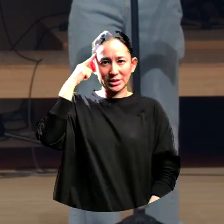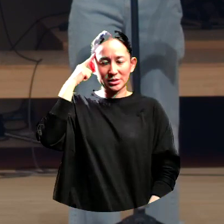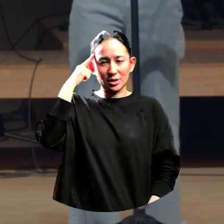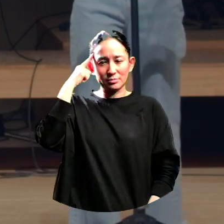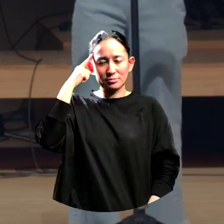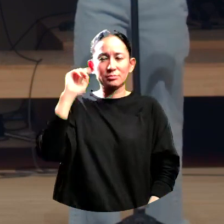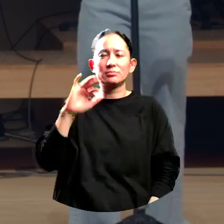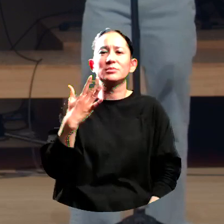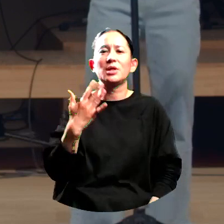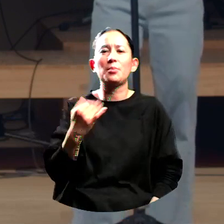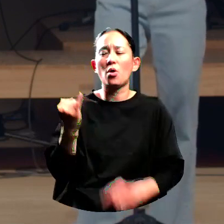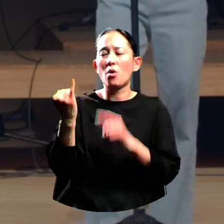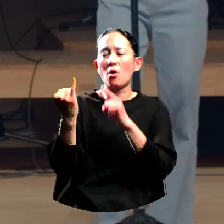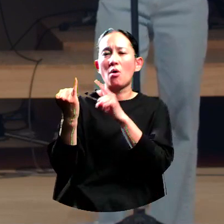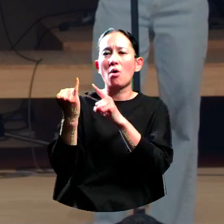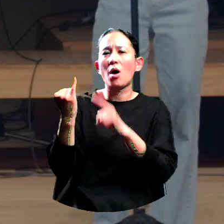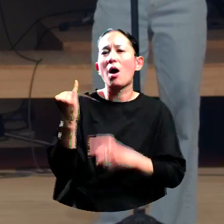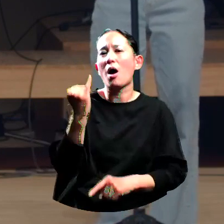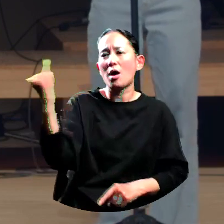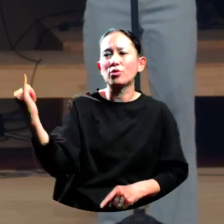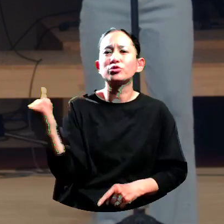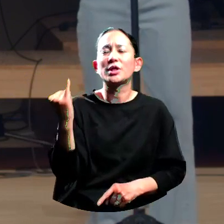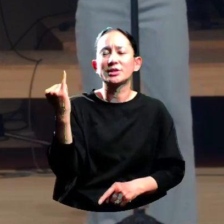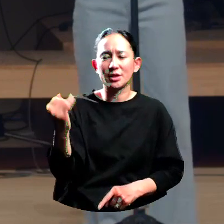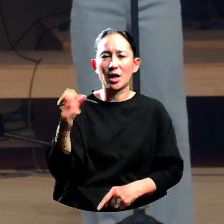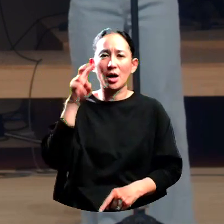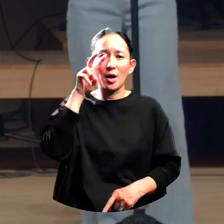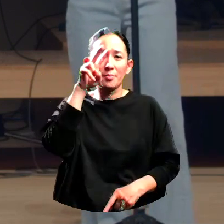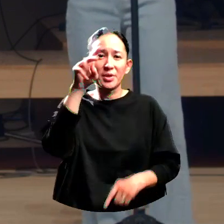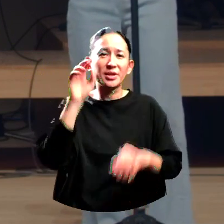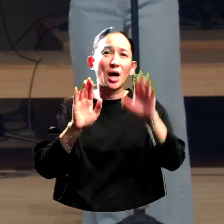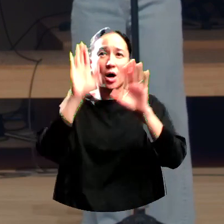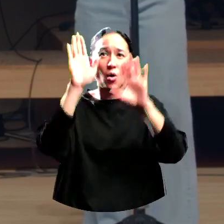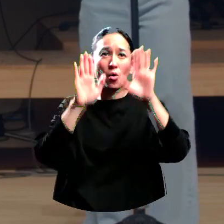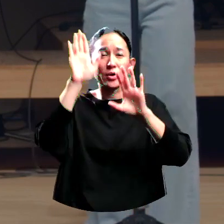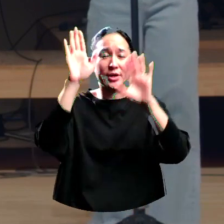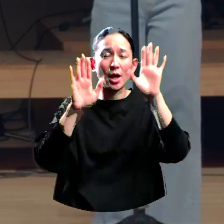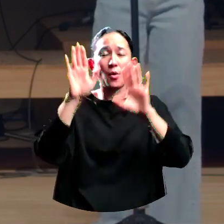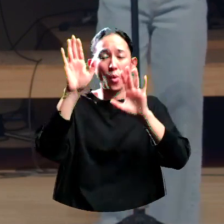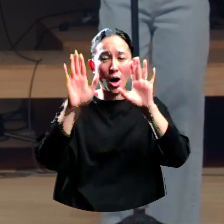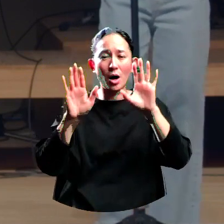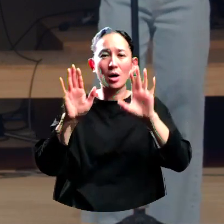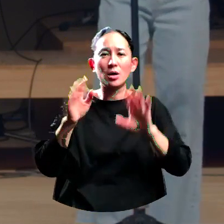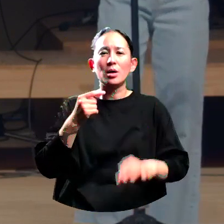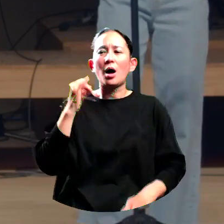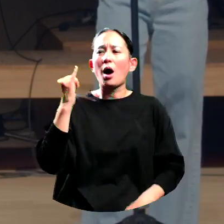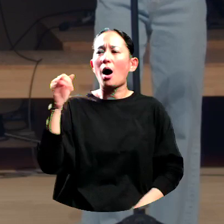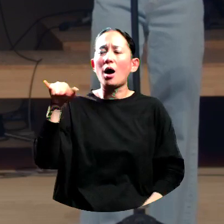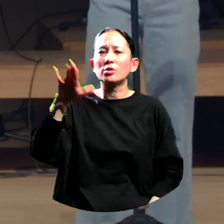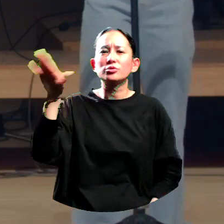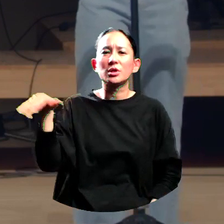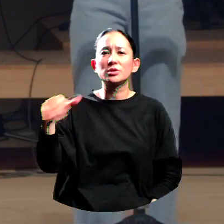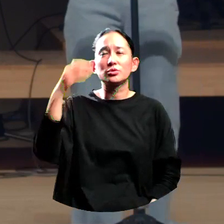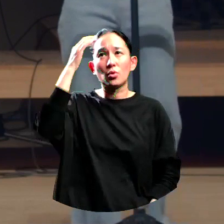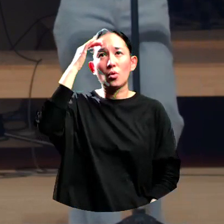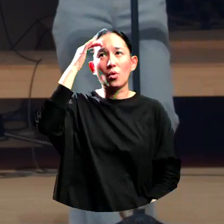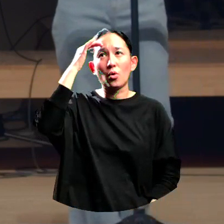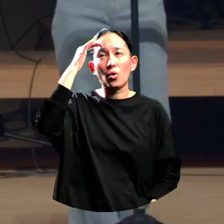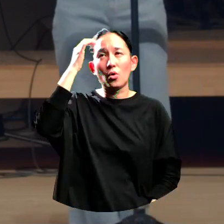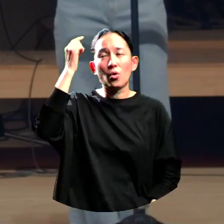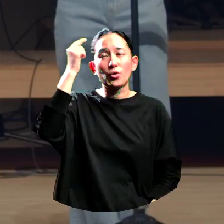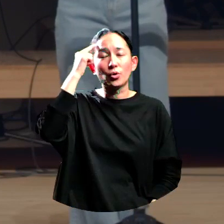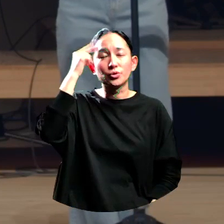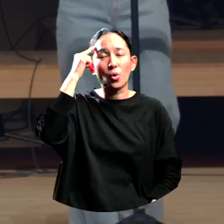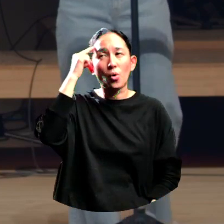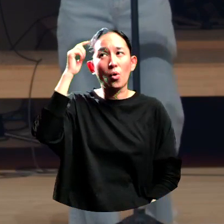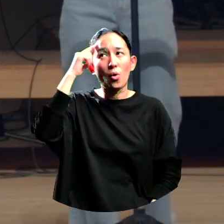here. しかし彼女たちが目にした光景、耳にした言葉は予想をはるかに超えてたんです。 But what they saw in heart